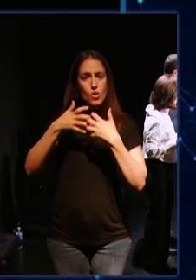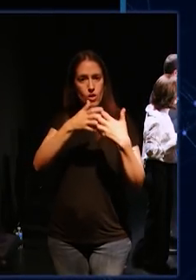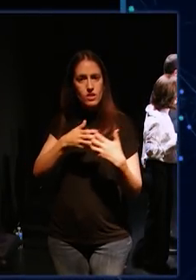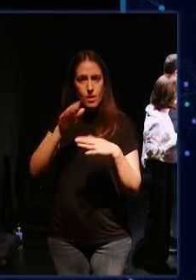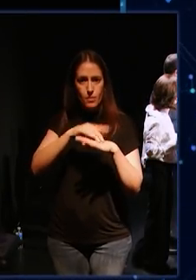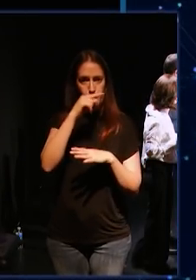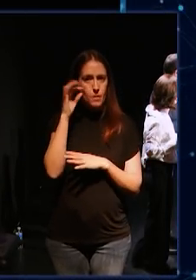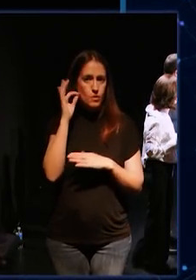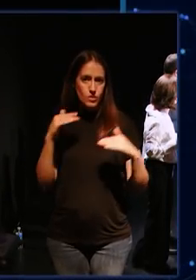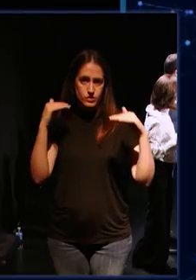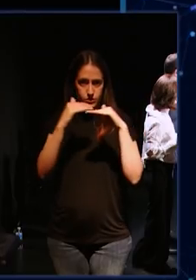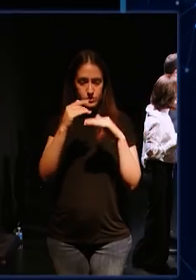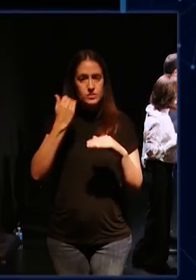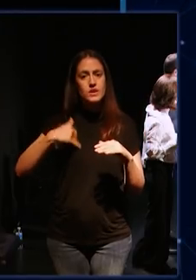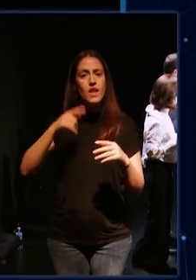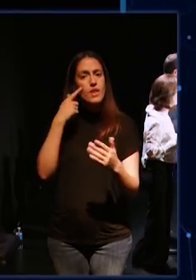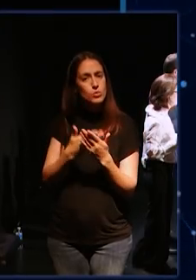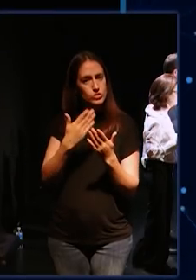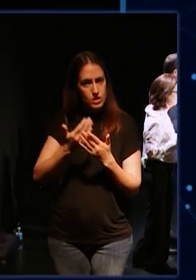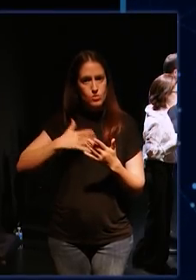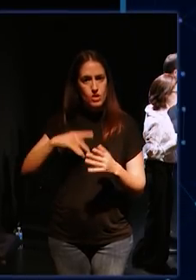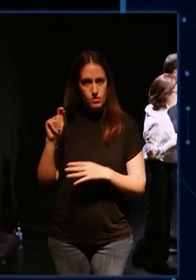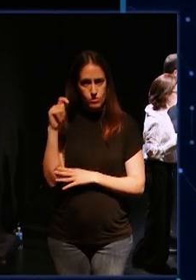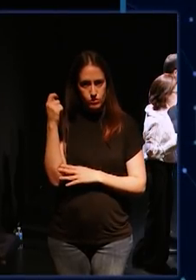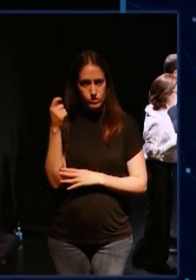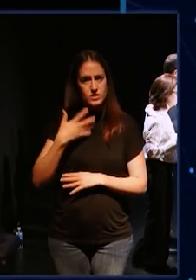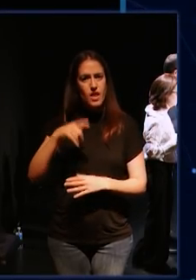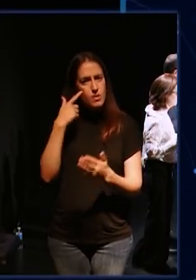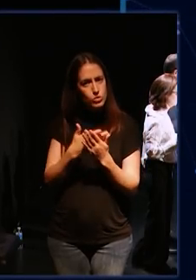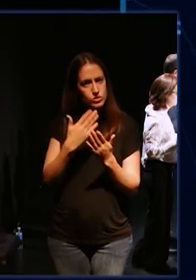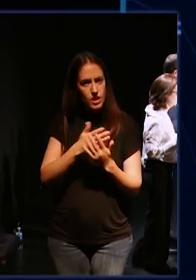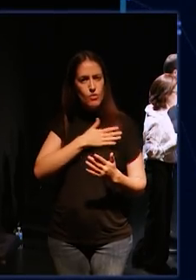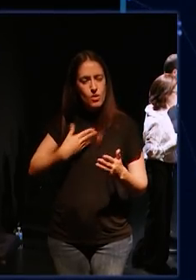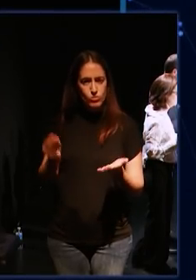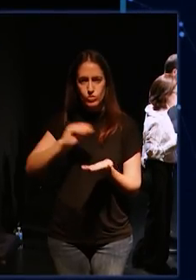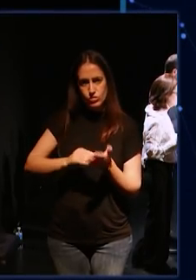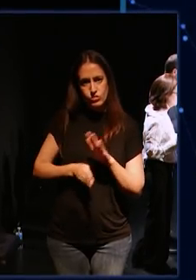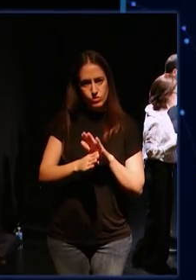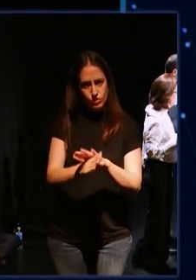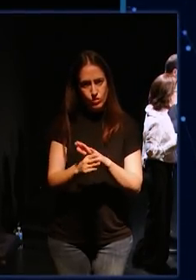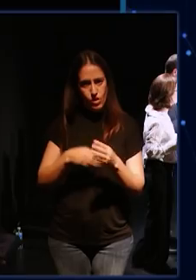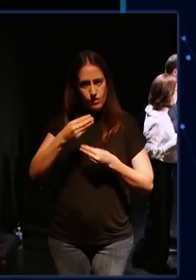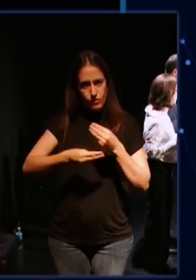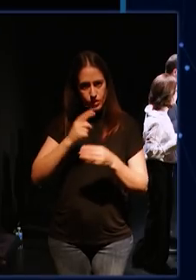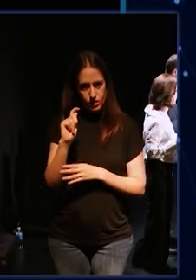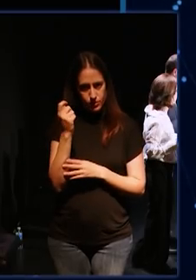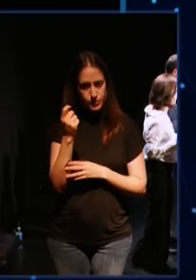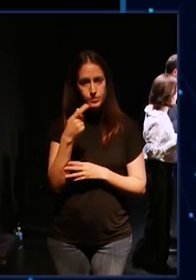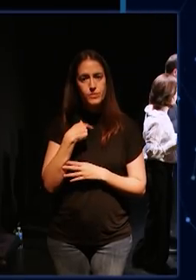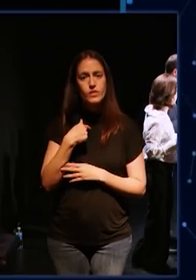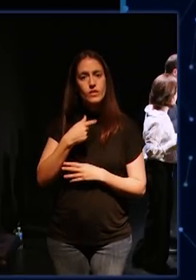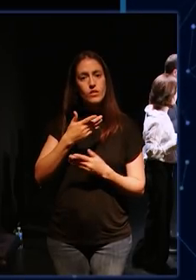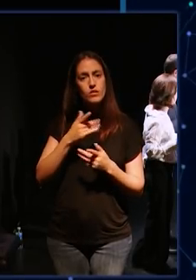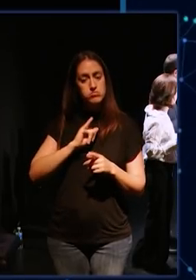gènere. I hem demostrat que podem fer-ho. Hem demostrat que ho volem tornar a fer. El que ens identifica a mi i a la